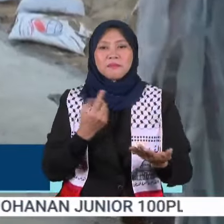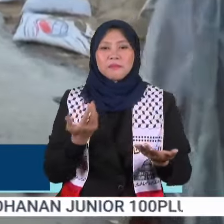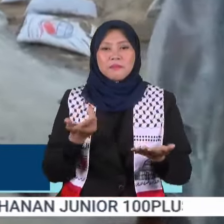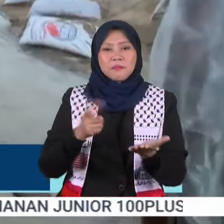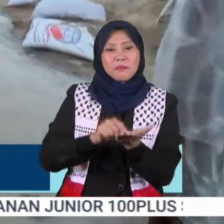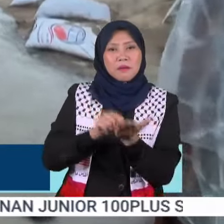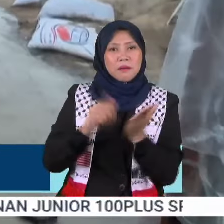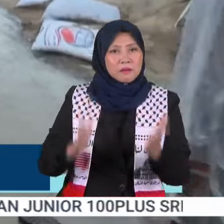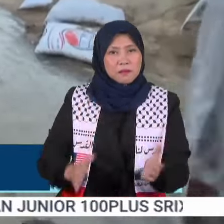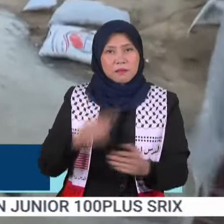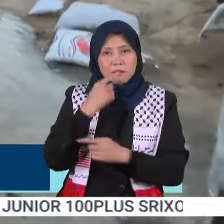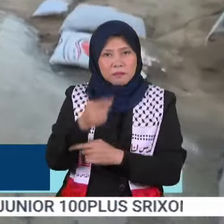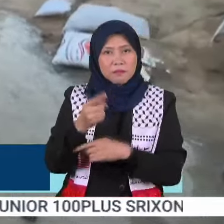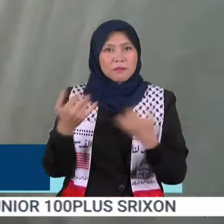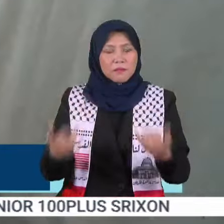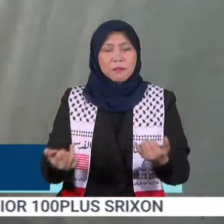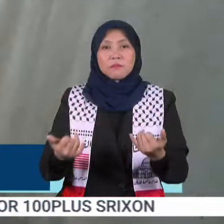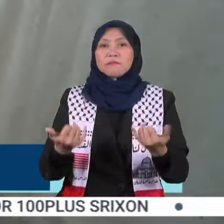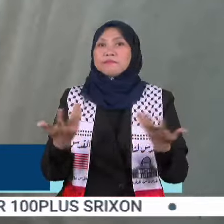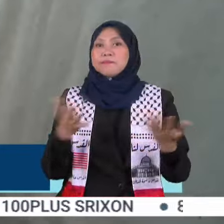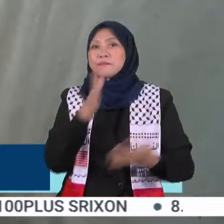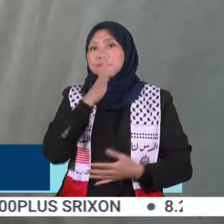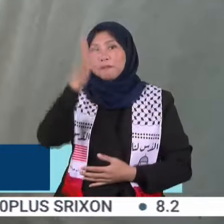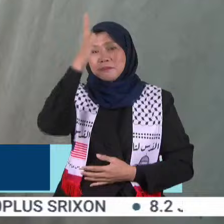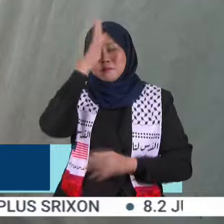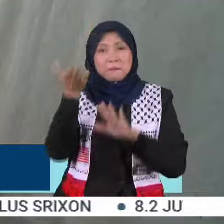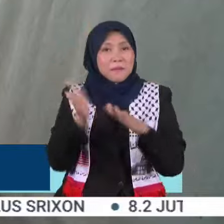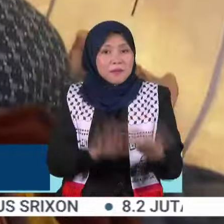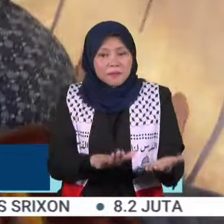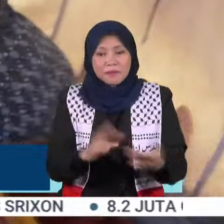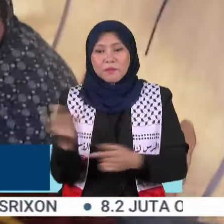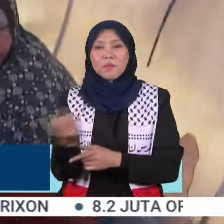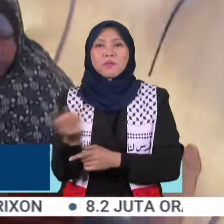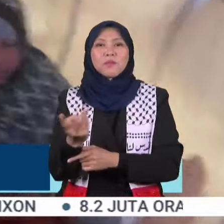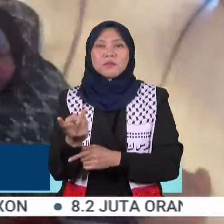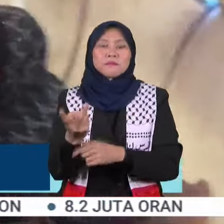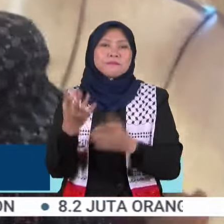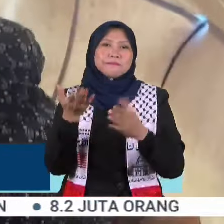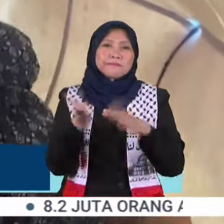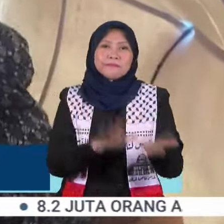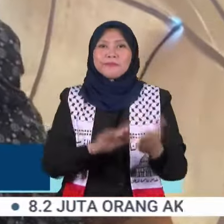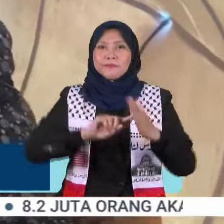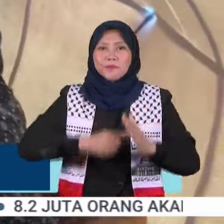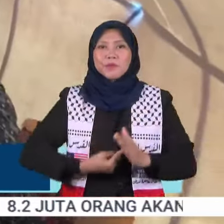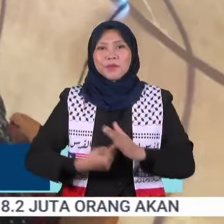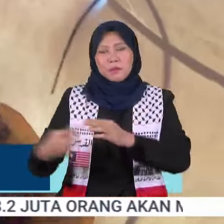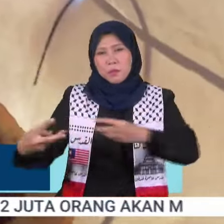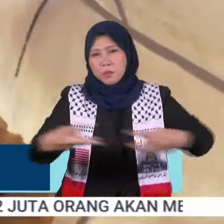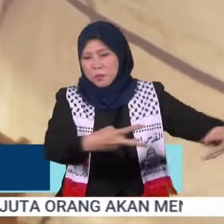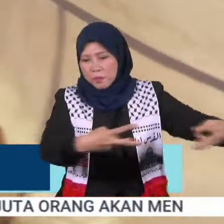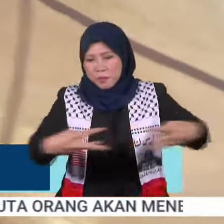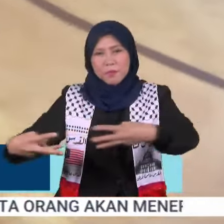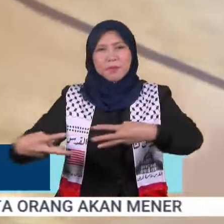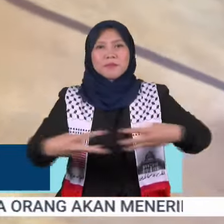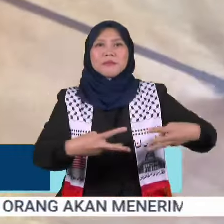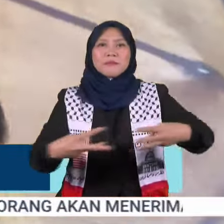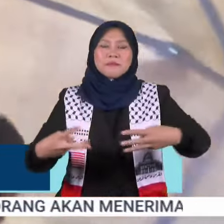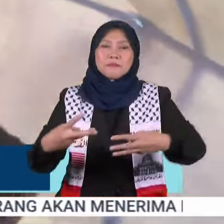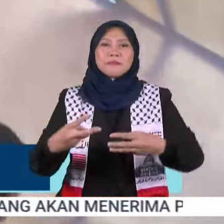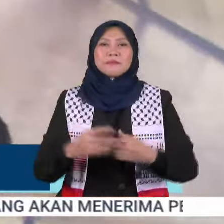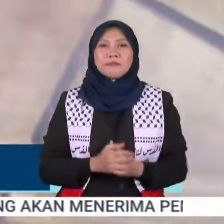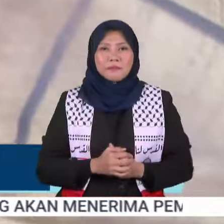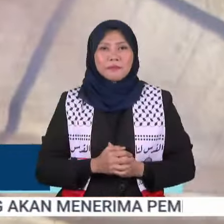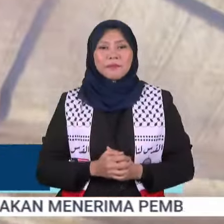tempatan melaporkan kanak-kanak di Gaza telah kehilangan ibu atau bapa atau kedua-duanya sekali sejak hari pertama Israel memulakan operasi